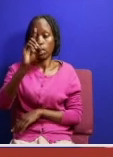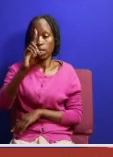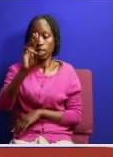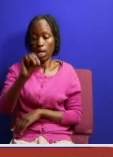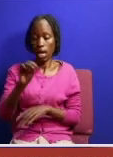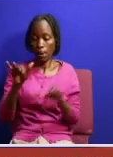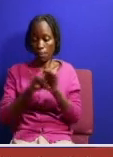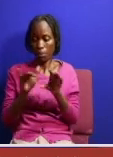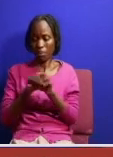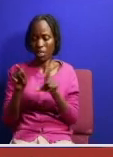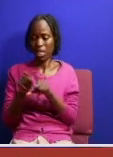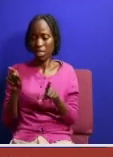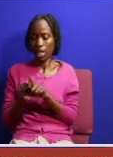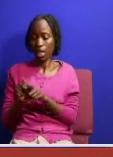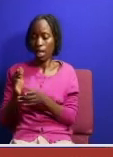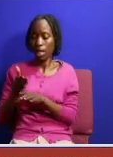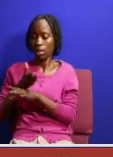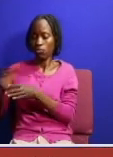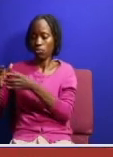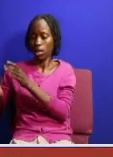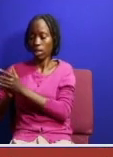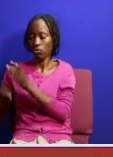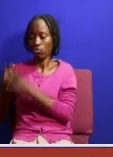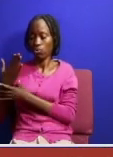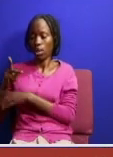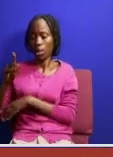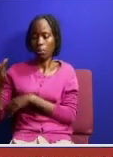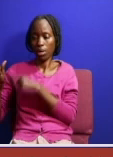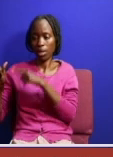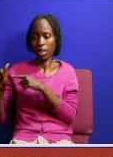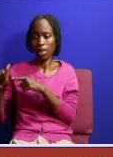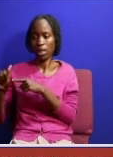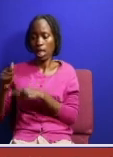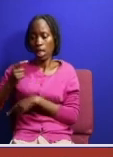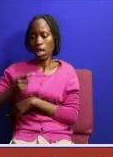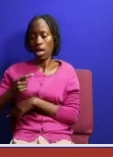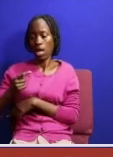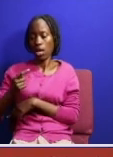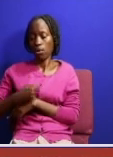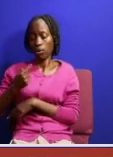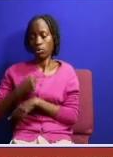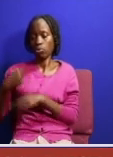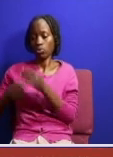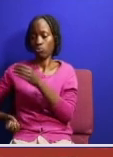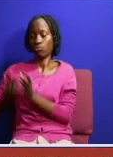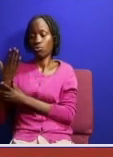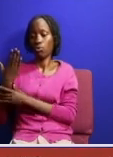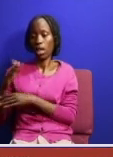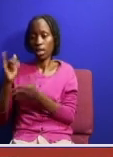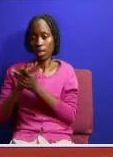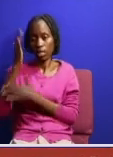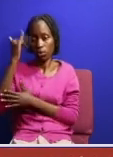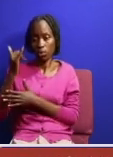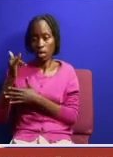Kile chama ambacho ulikuwa tumekiunda ambaye ni chama cha paa hakikuundwa na mtu mwingine. Ni sisi tulikiunda, ndo maana